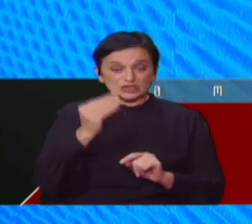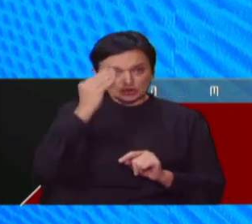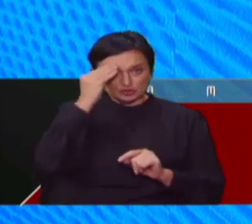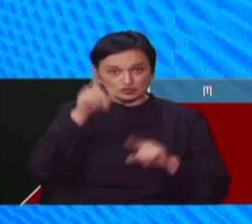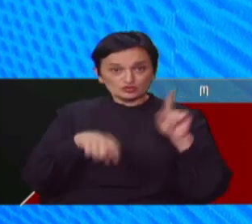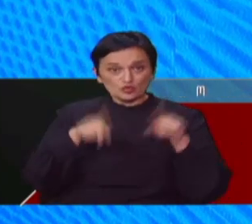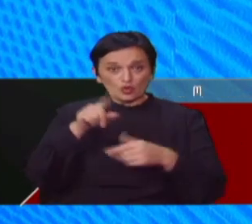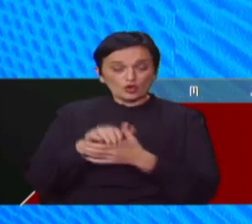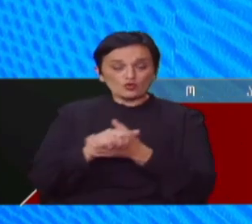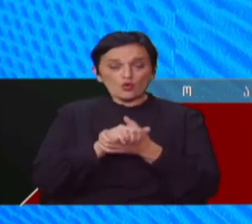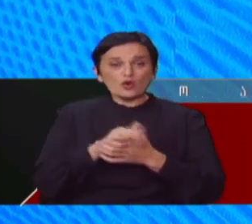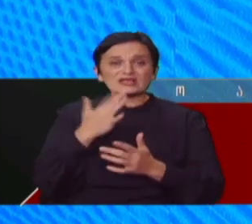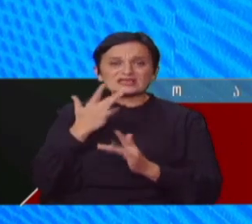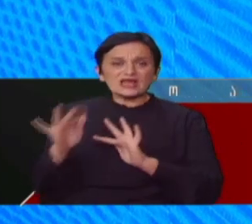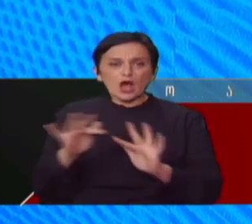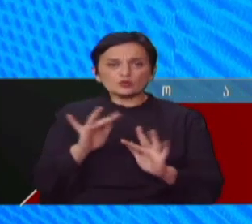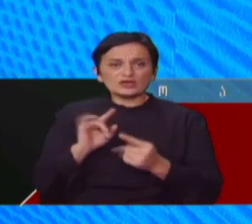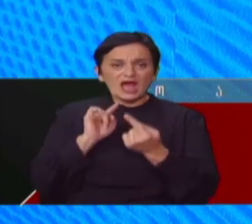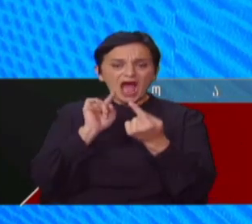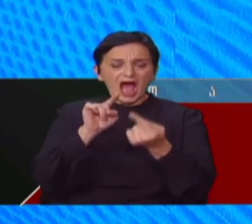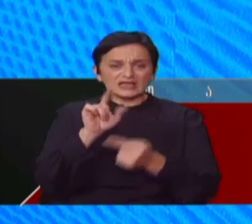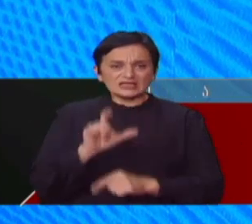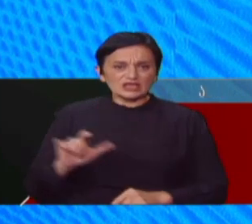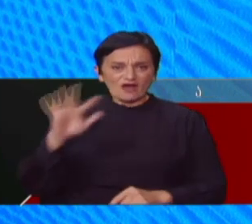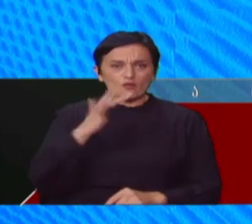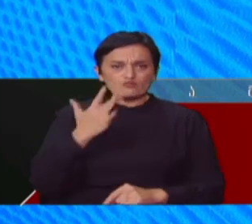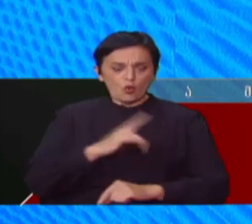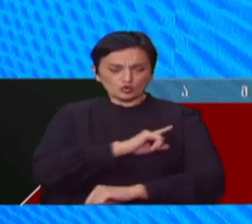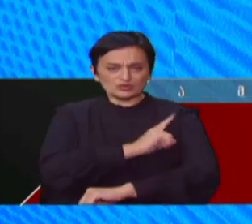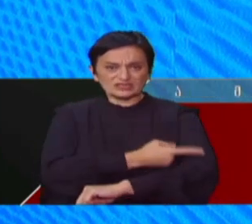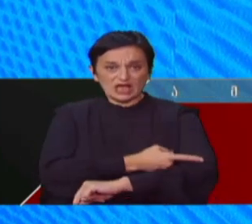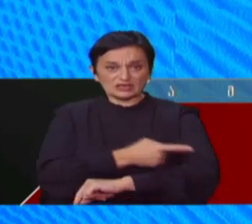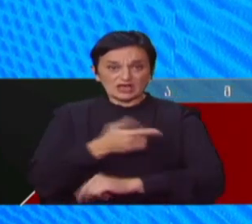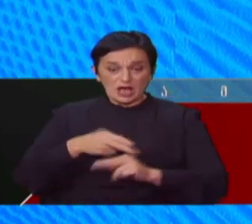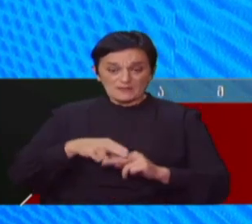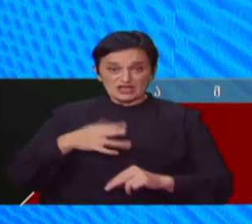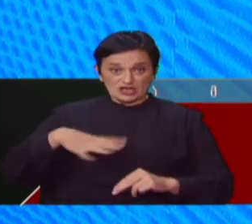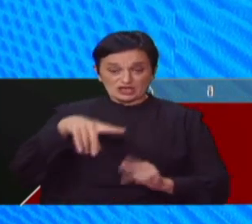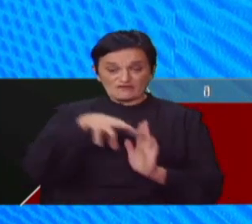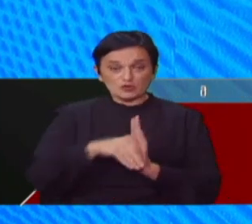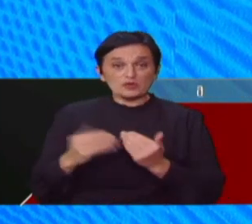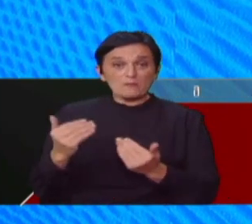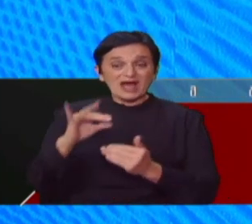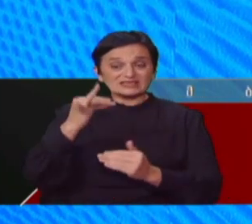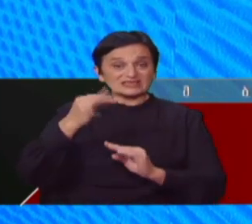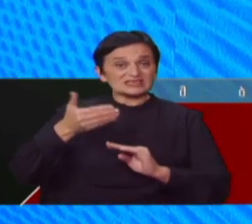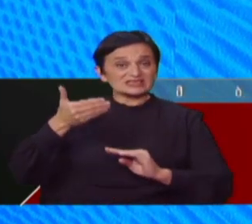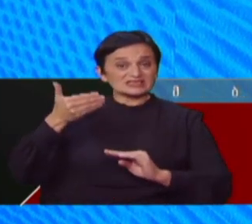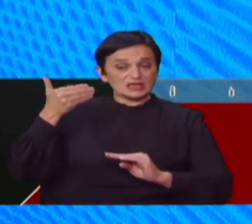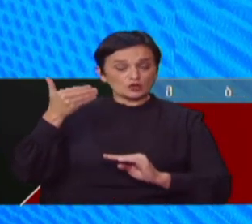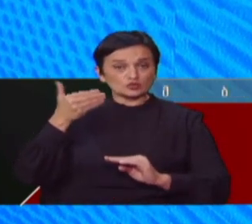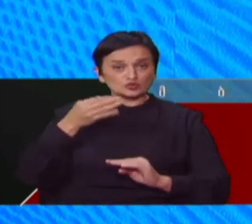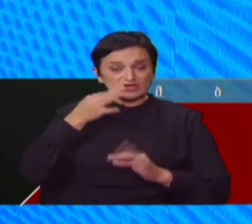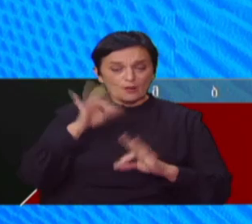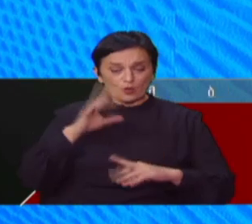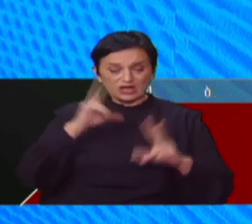სწორედ კოლექტიური ნაცმოძრაობა ყველაზე ანტიევროპული პოლიტიკური ძალა ამ ქვეყანაში. მათ შორის მათი წარსული გამოცდილების